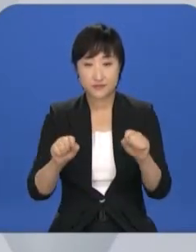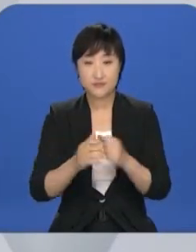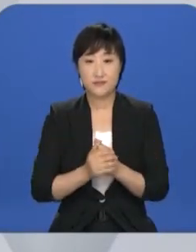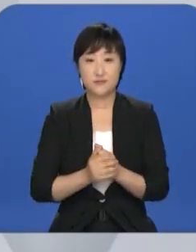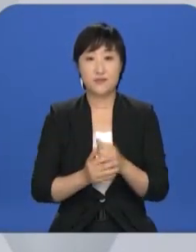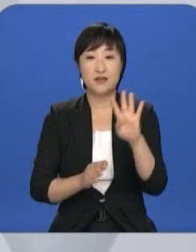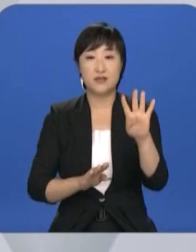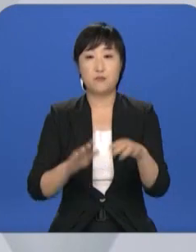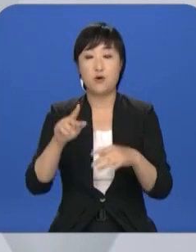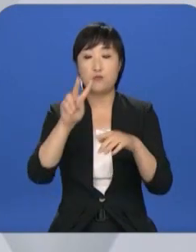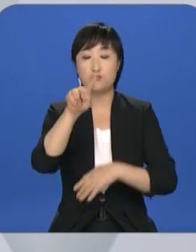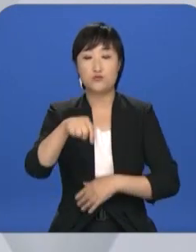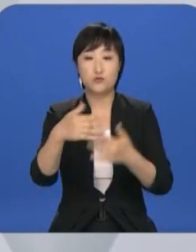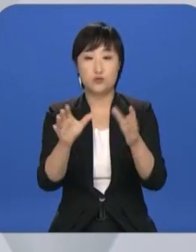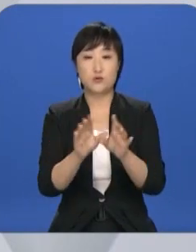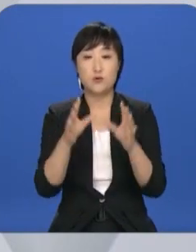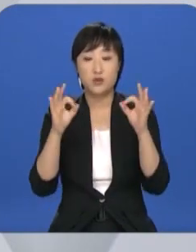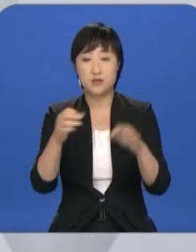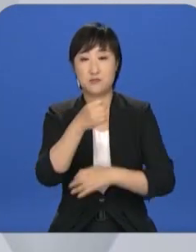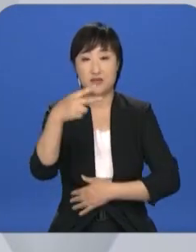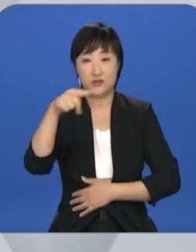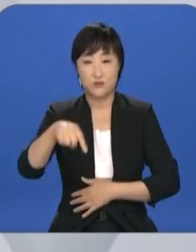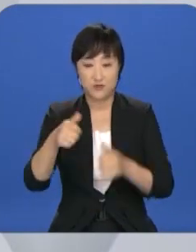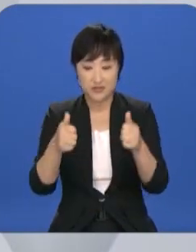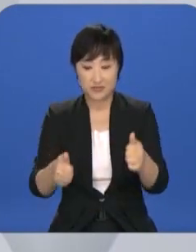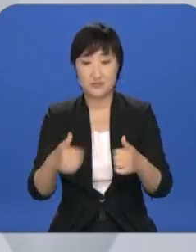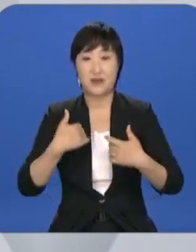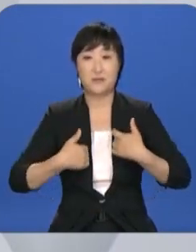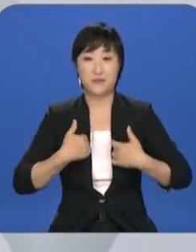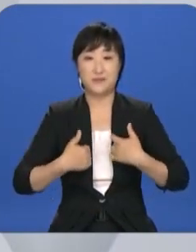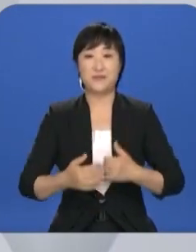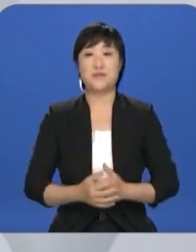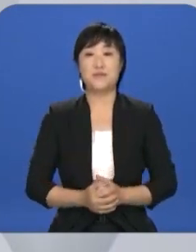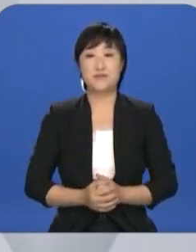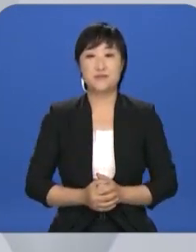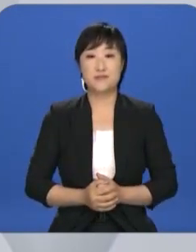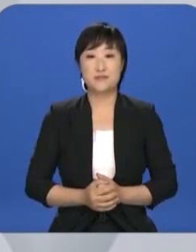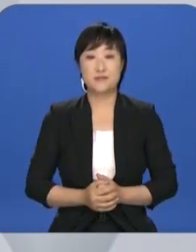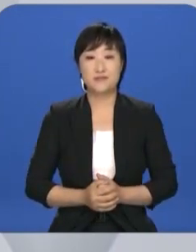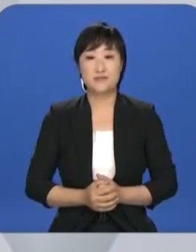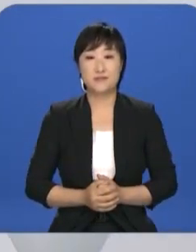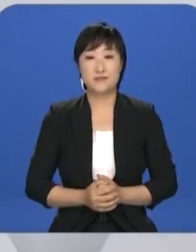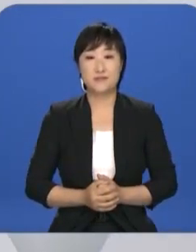안녕하십니까. 기호 4번 무소속 김희수입니다. 반갑습니다.